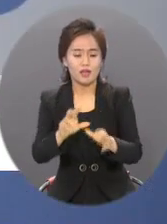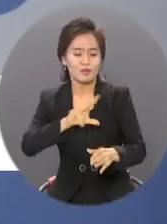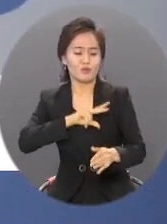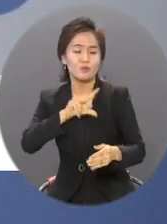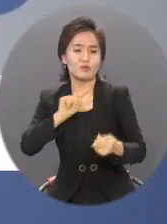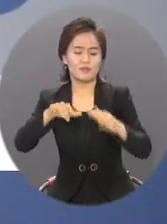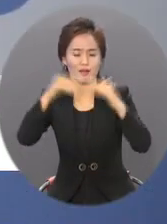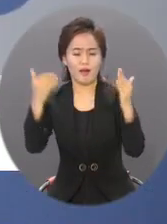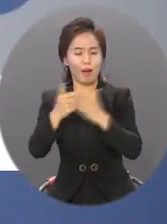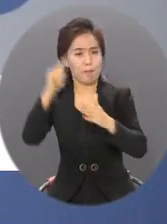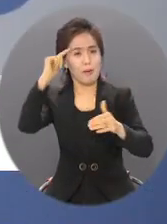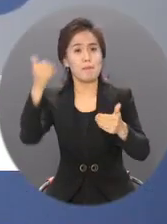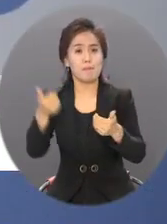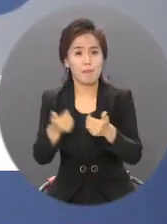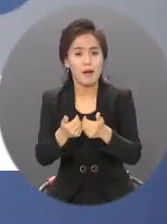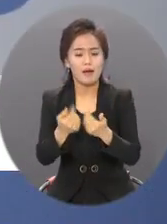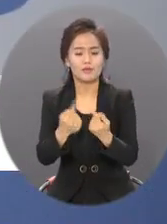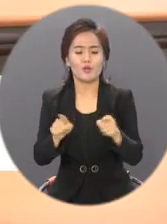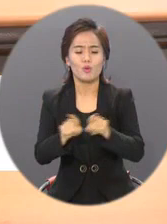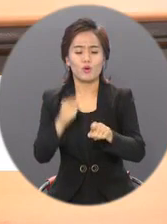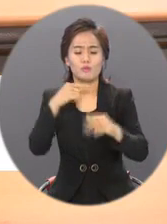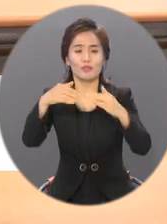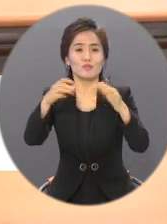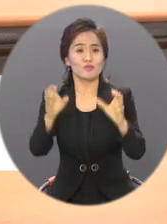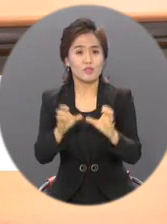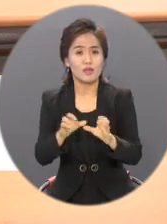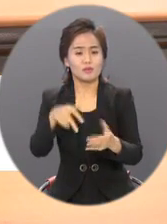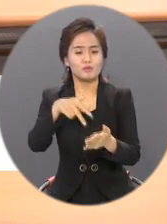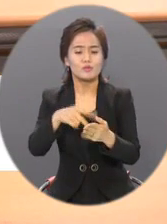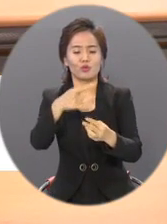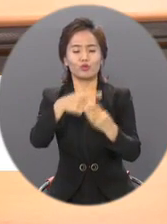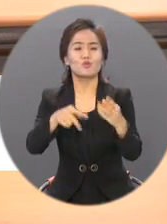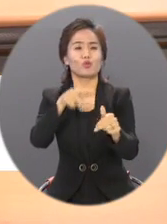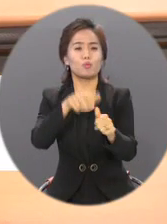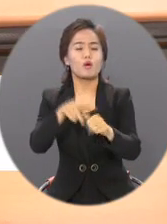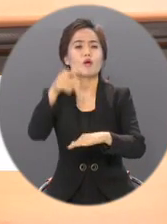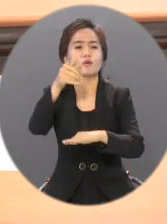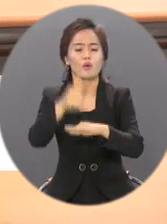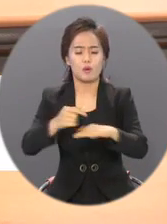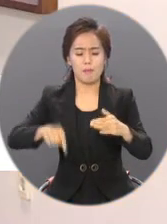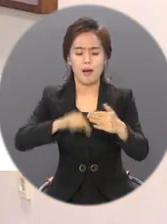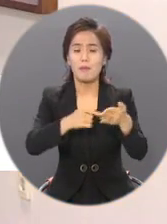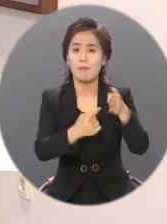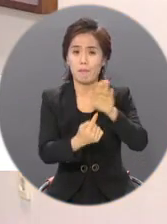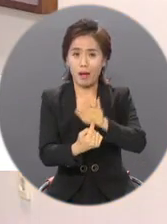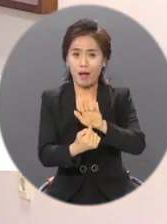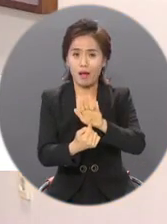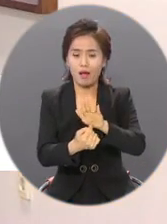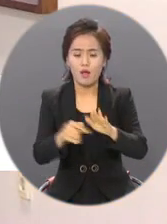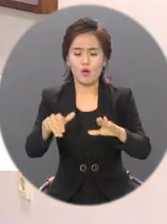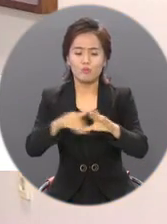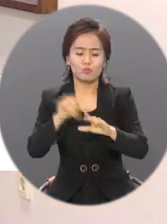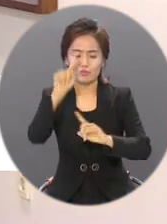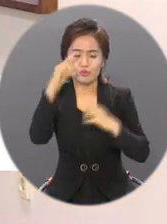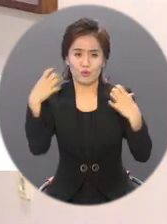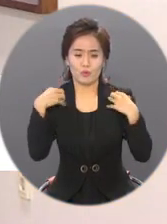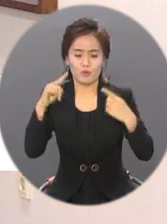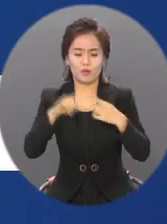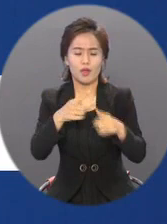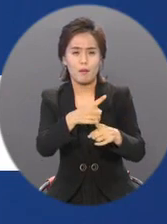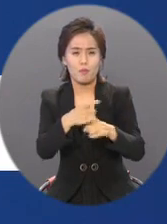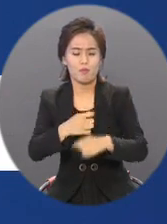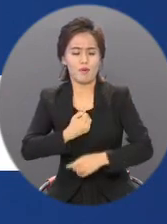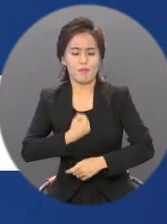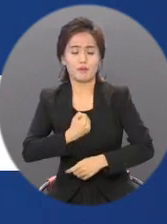나섰습니다 더불어 민주당 광주시당 은 윤 후보가 결국 속내를 드러냈다 며 문 정권에 대한 부 복과